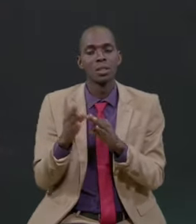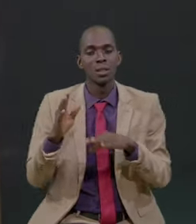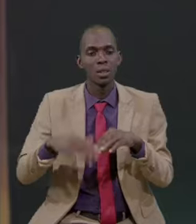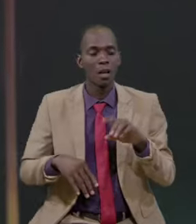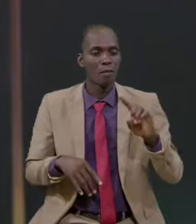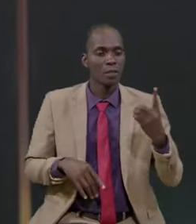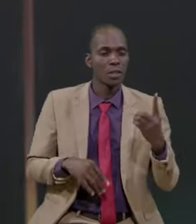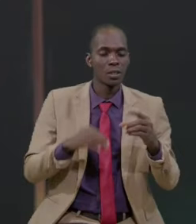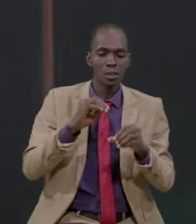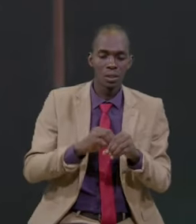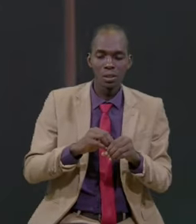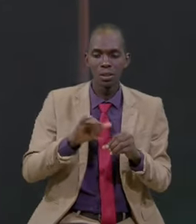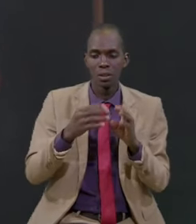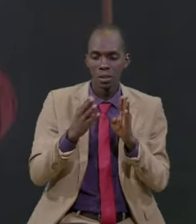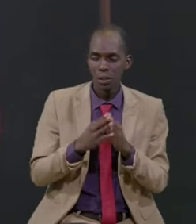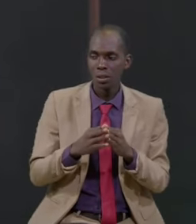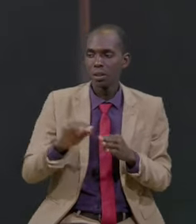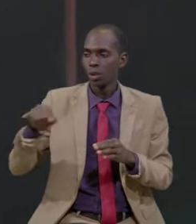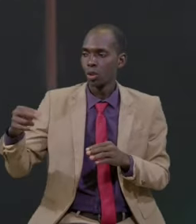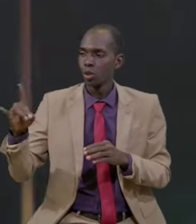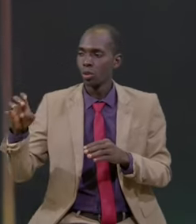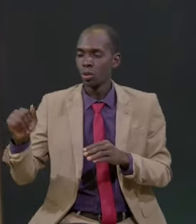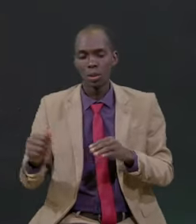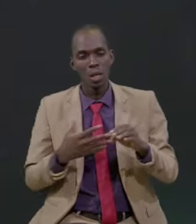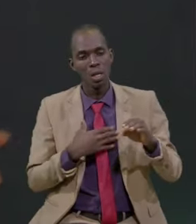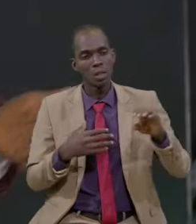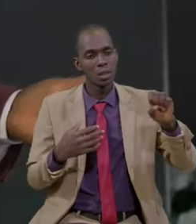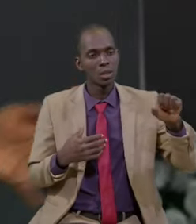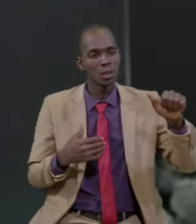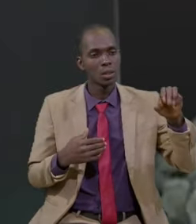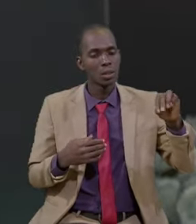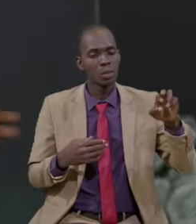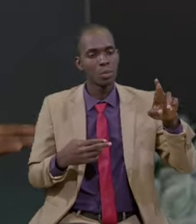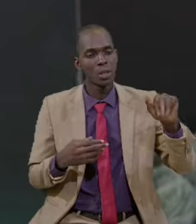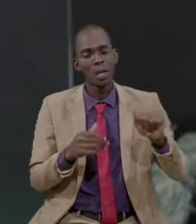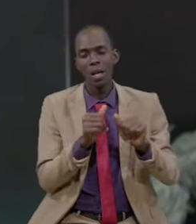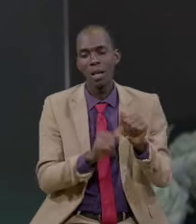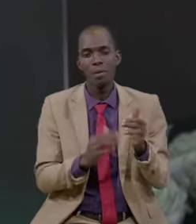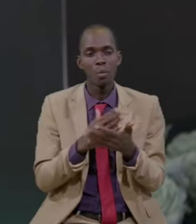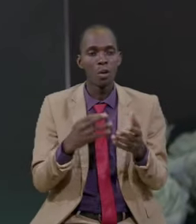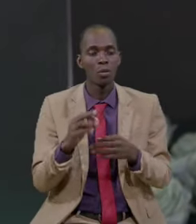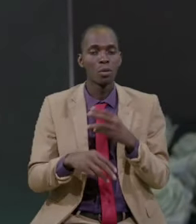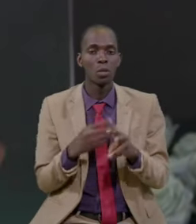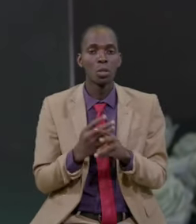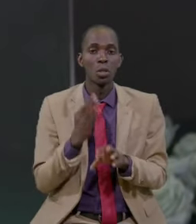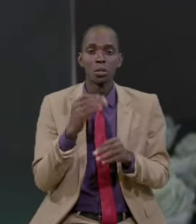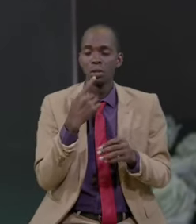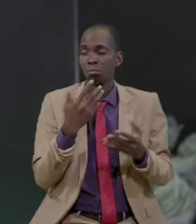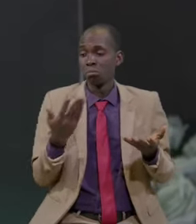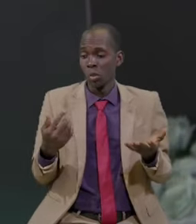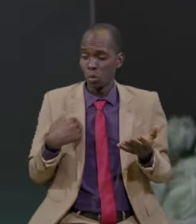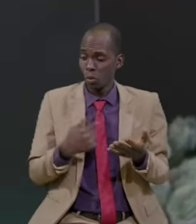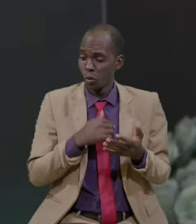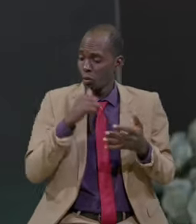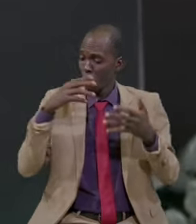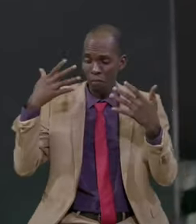Judée, dans la Samarie, jusqu'aux extrémités de la terre, vous dites, bon, on n'a pas encore fini à travailler ici, on n'a pas